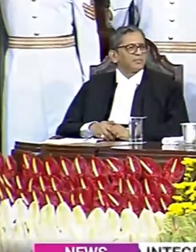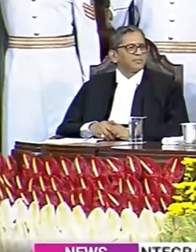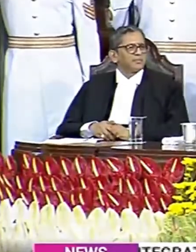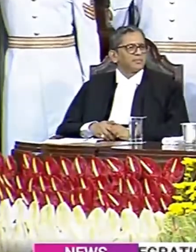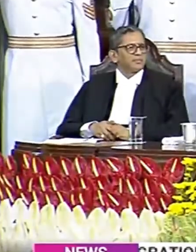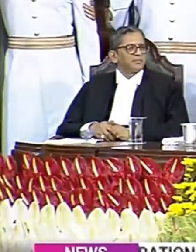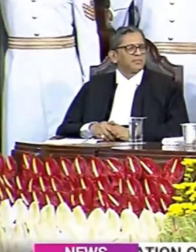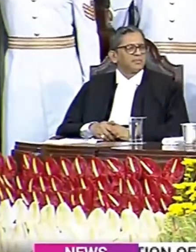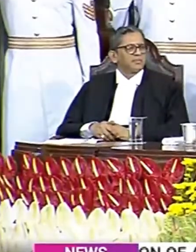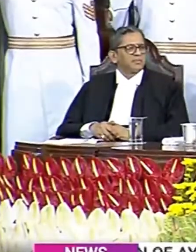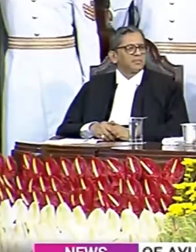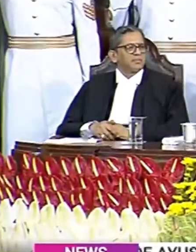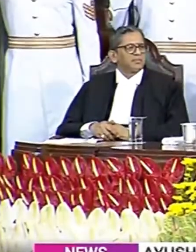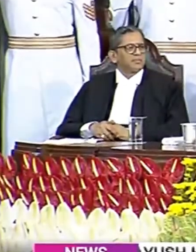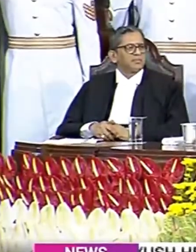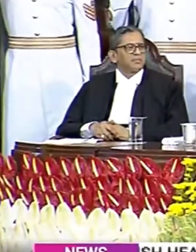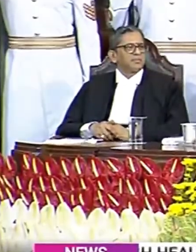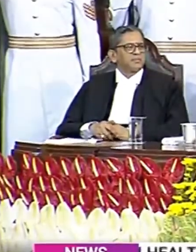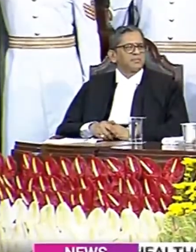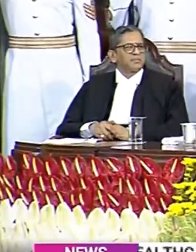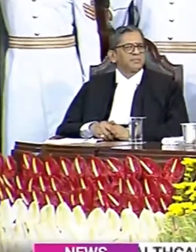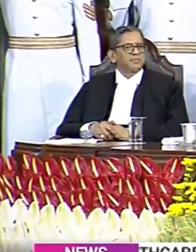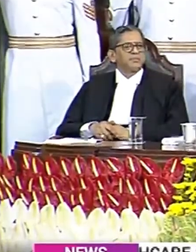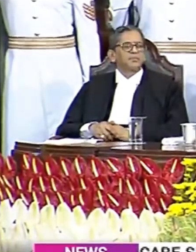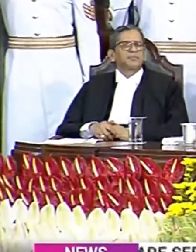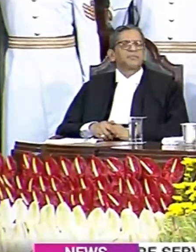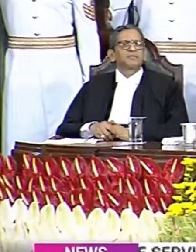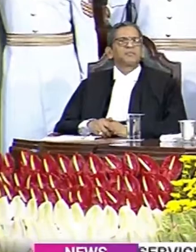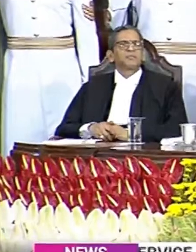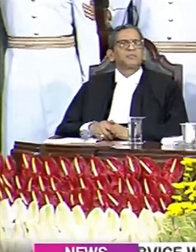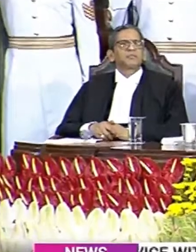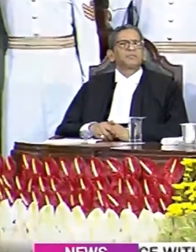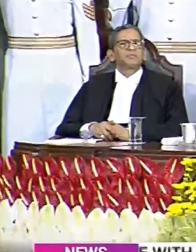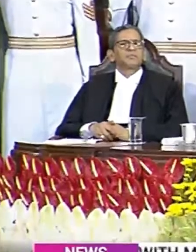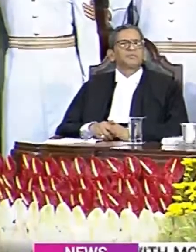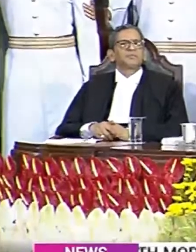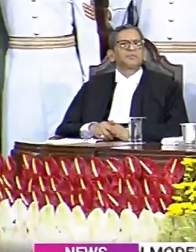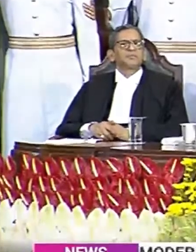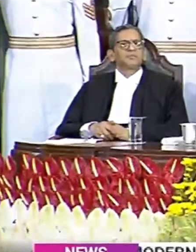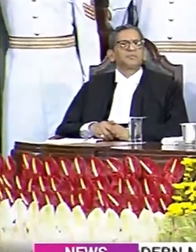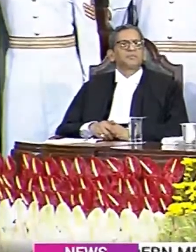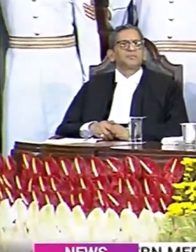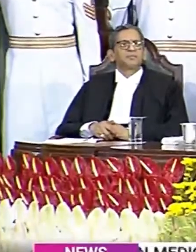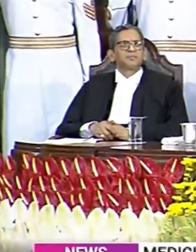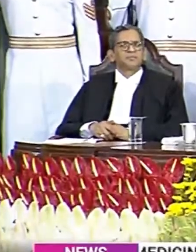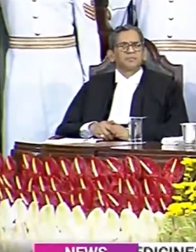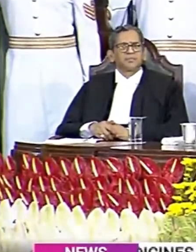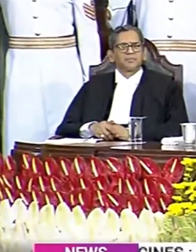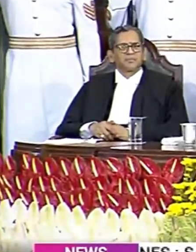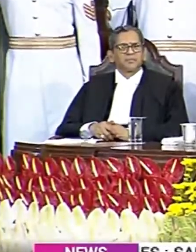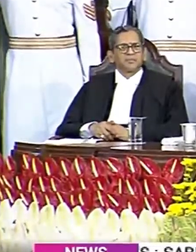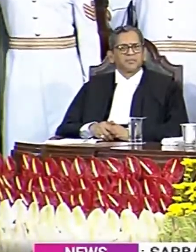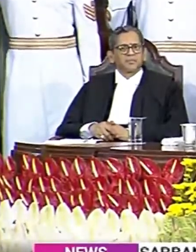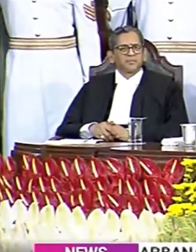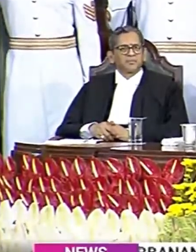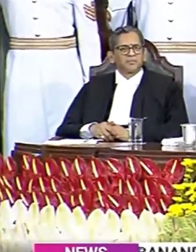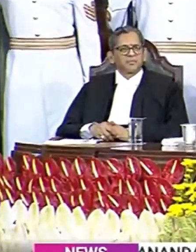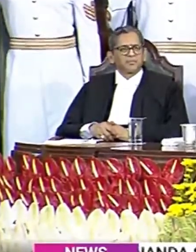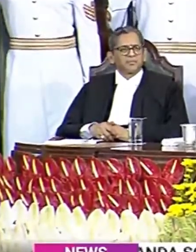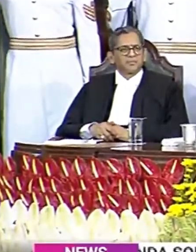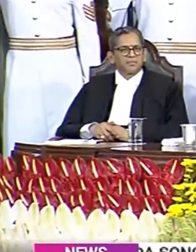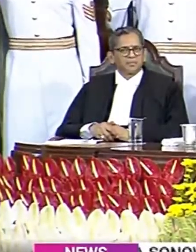रमन्ना जी, सम्मानित सांसदगण, अन्य महानुभावों, देवियों और